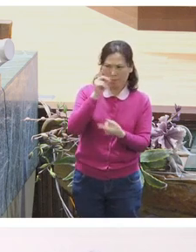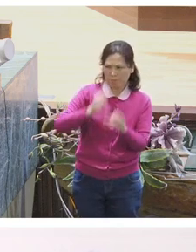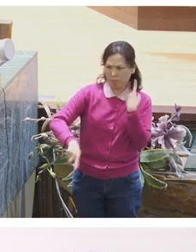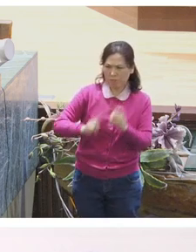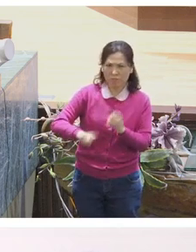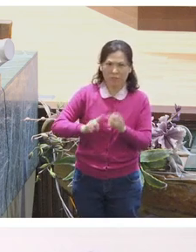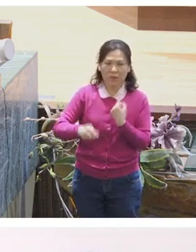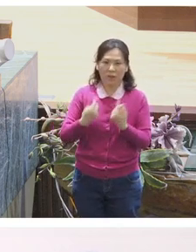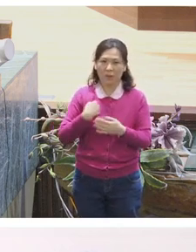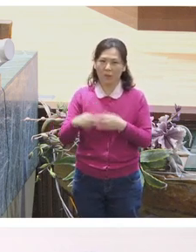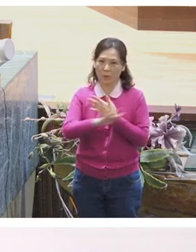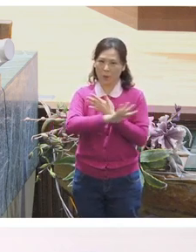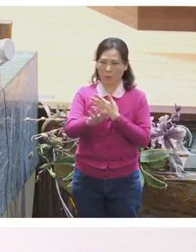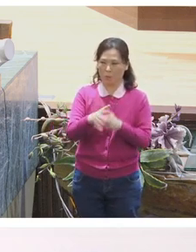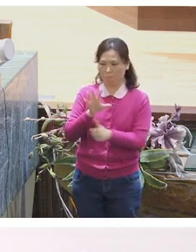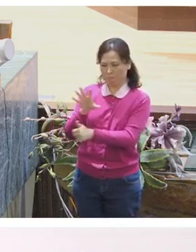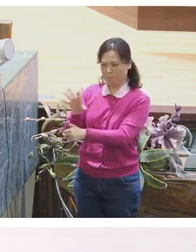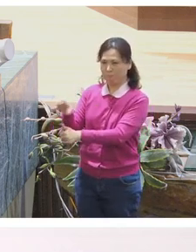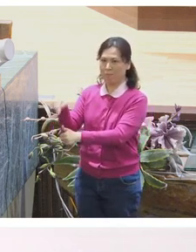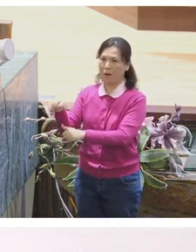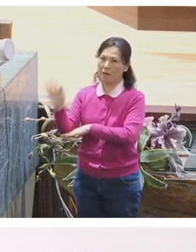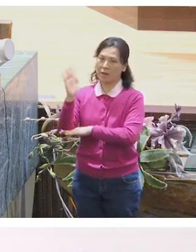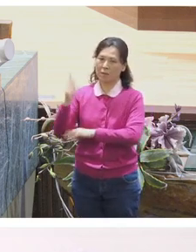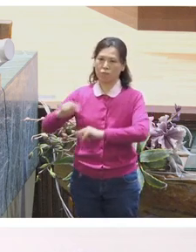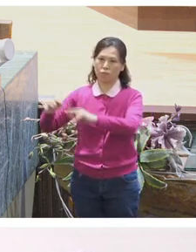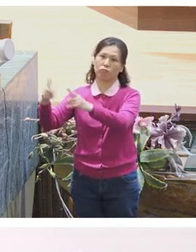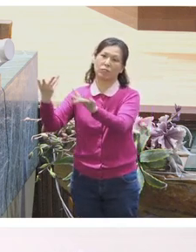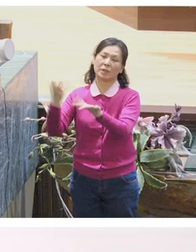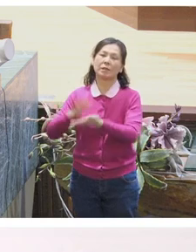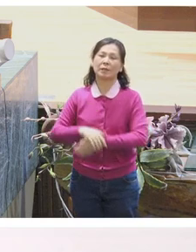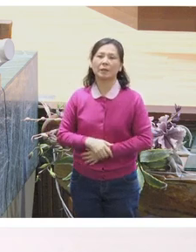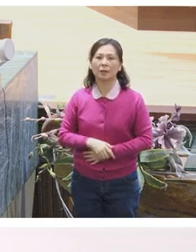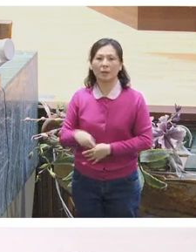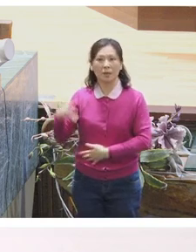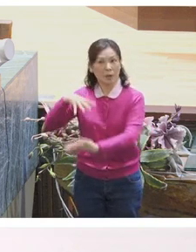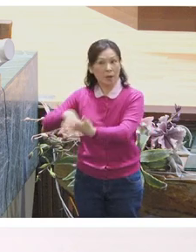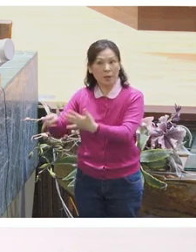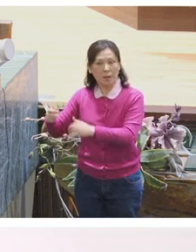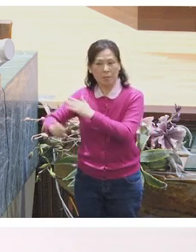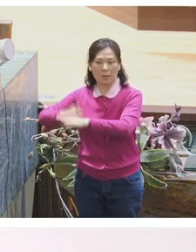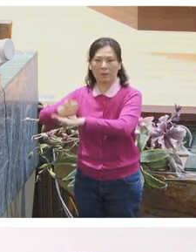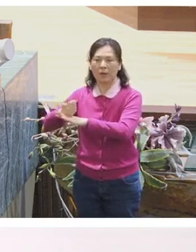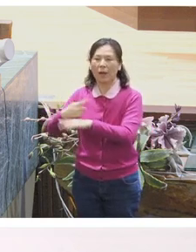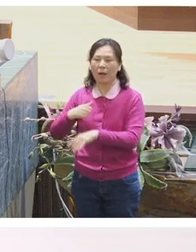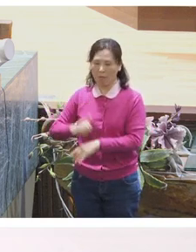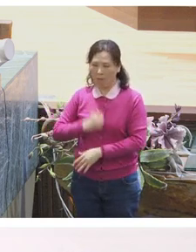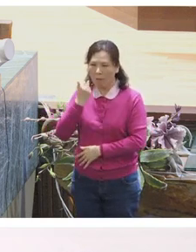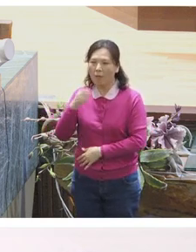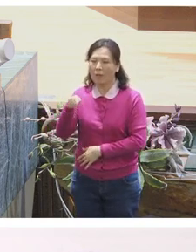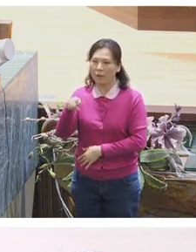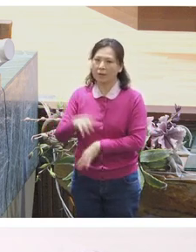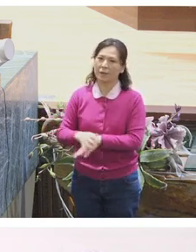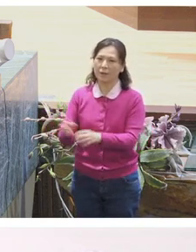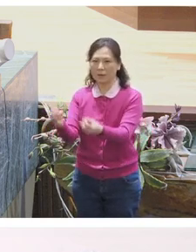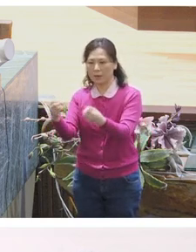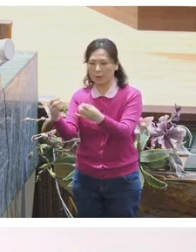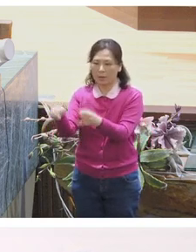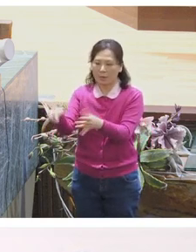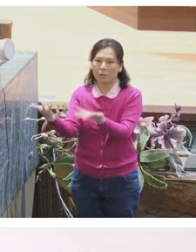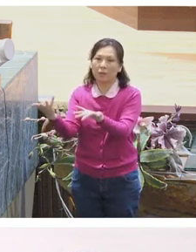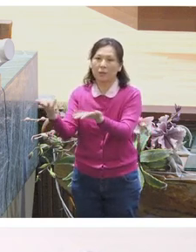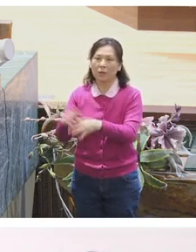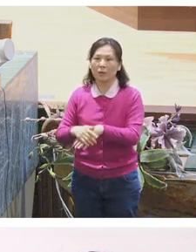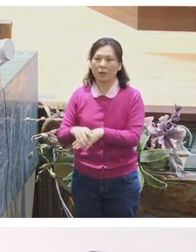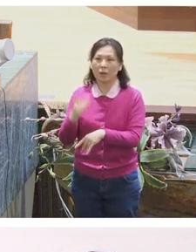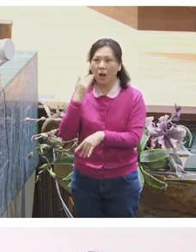的人在外部去要求问责，这样我们在内部当责的时候才能够是针对这个议程来进行当责哦，绝对没有说我